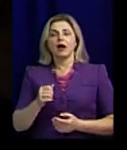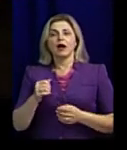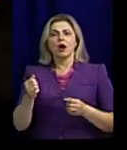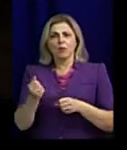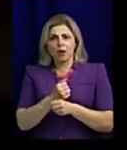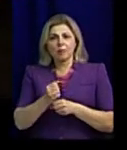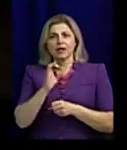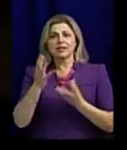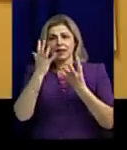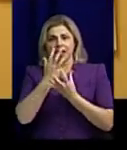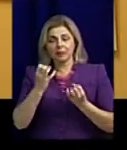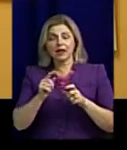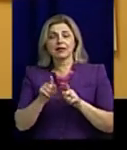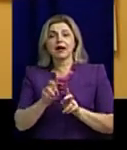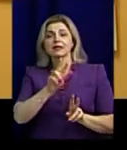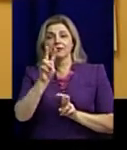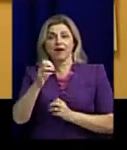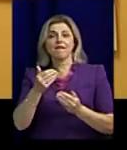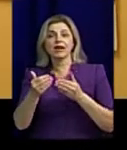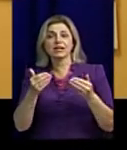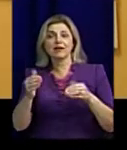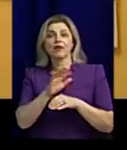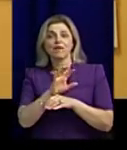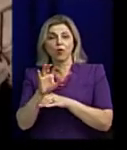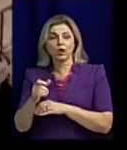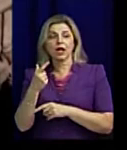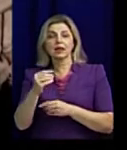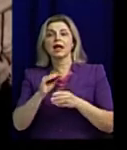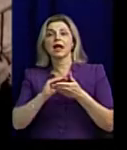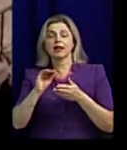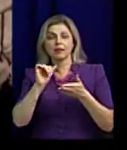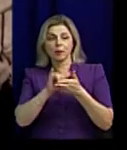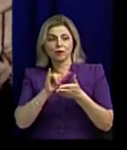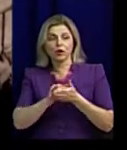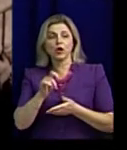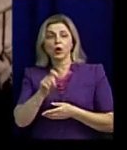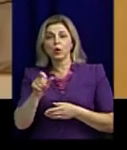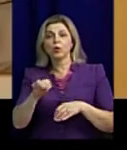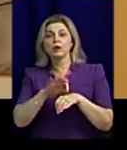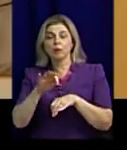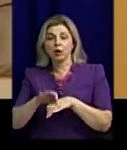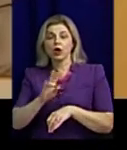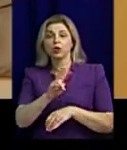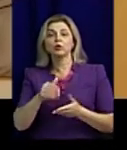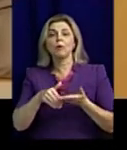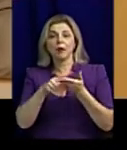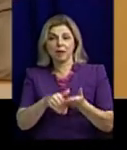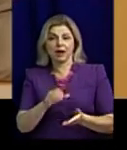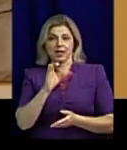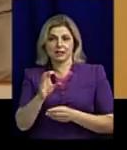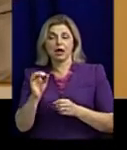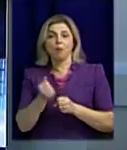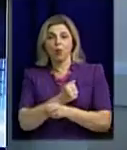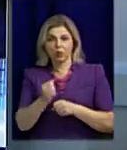назву отримала фотовиставка, на світлинах якої зображені люди з діагнозом гепатит С, а також ті, хто допомагає їм з ним